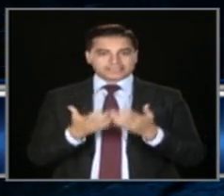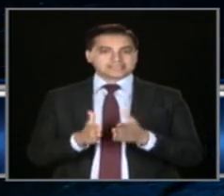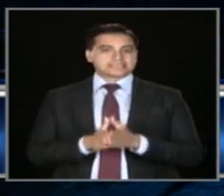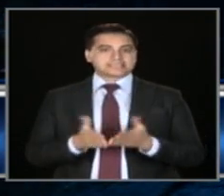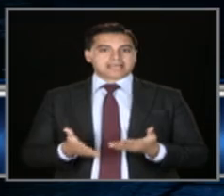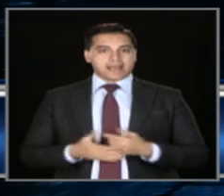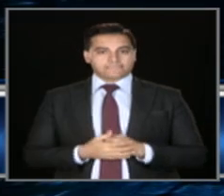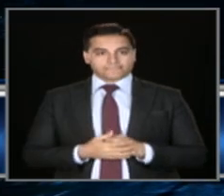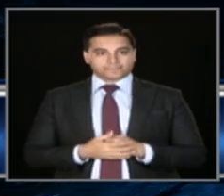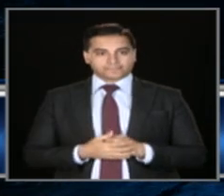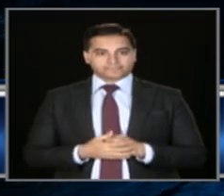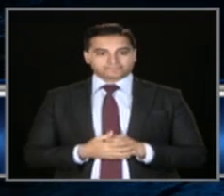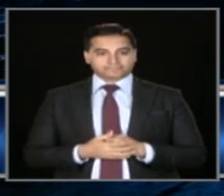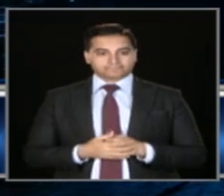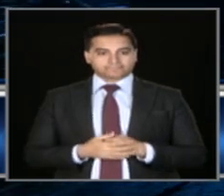-75 يساوي كام؟